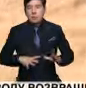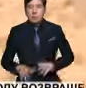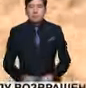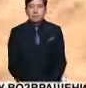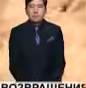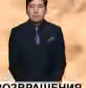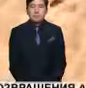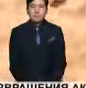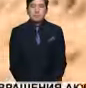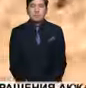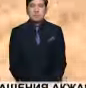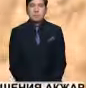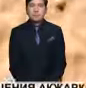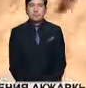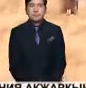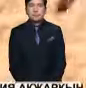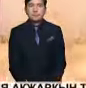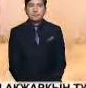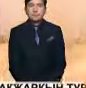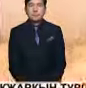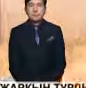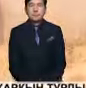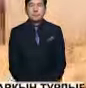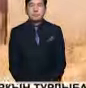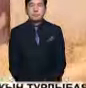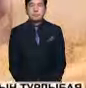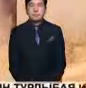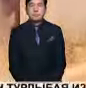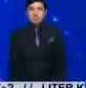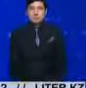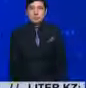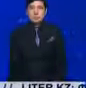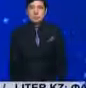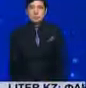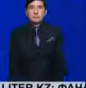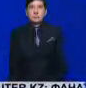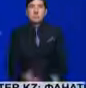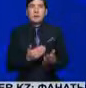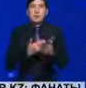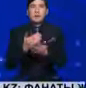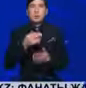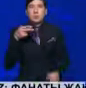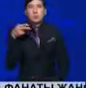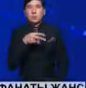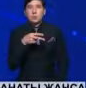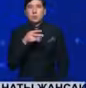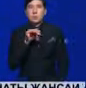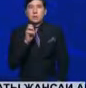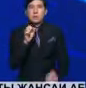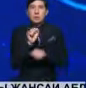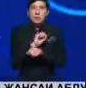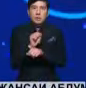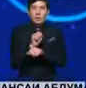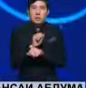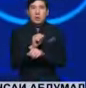Нуржан Махмутов, Самат Урынбаев, Анна Рахманова, Кайрат Елеусизов, Астана Таймс. Свыше 2000 единиц техники будут